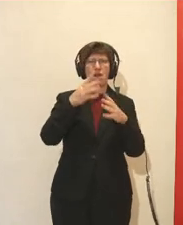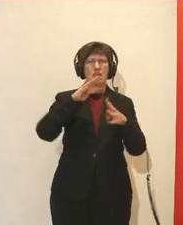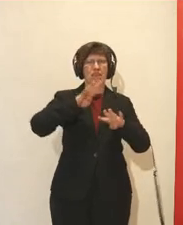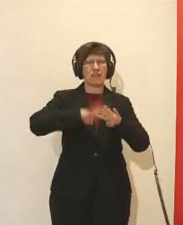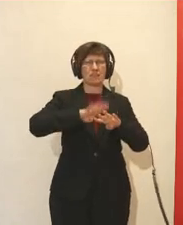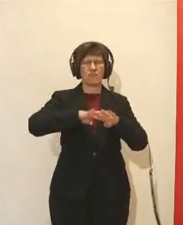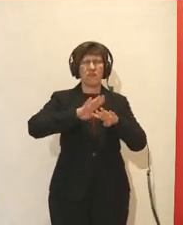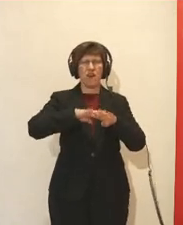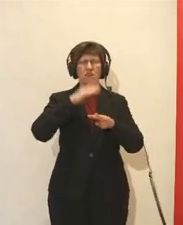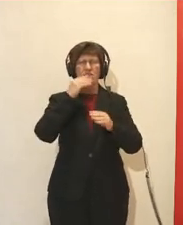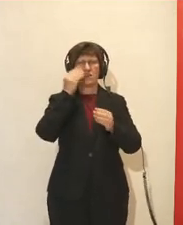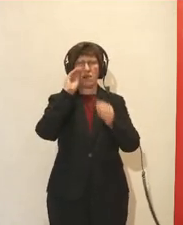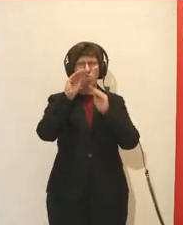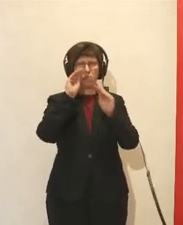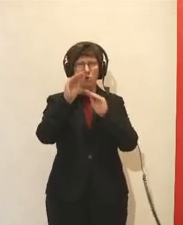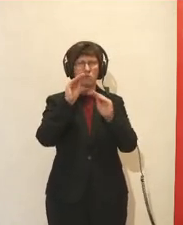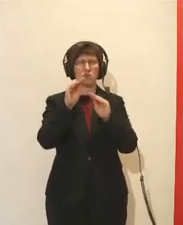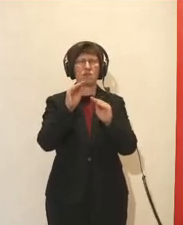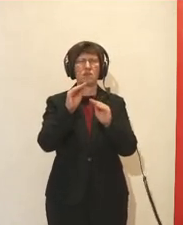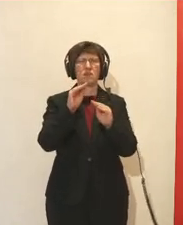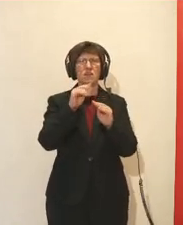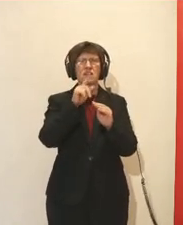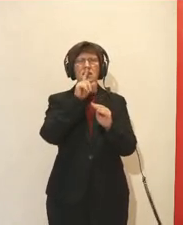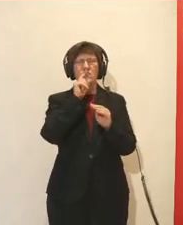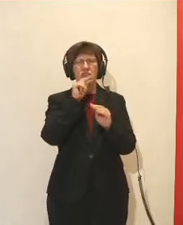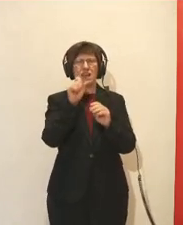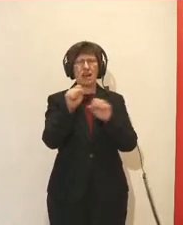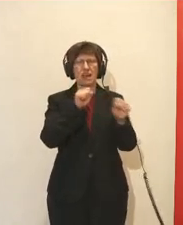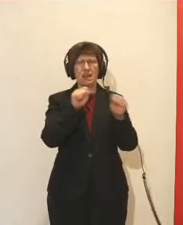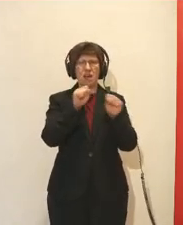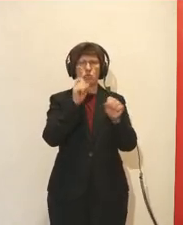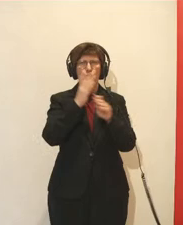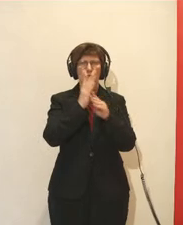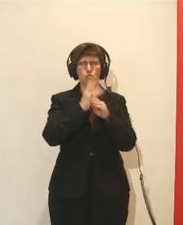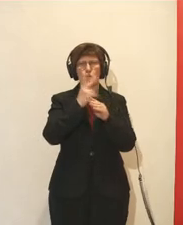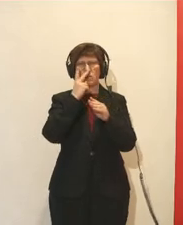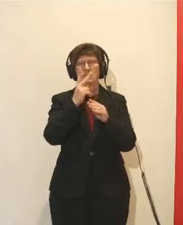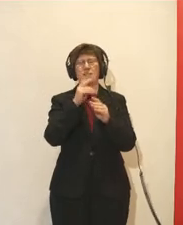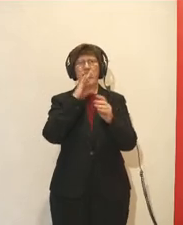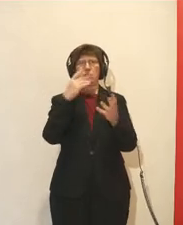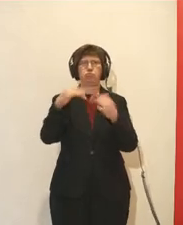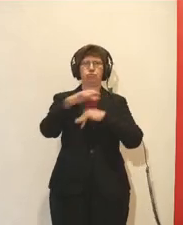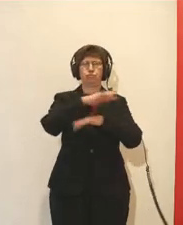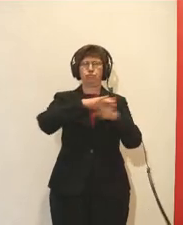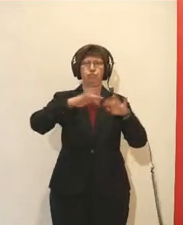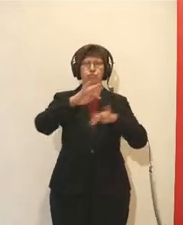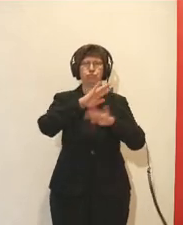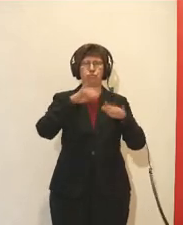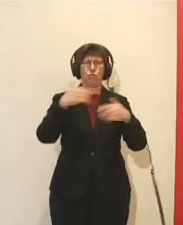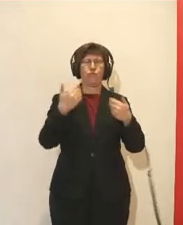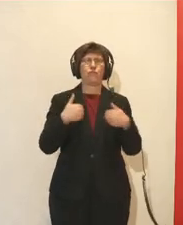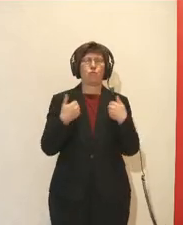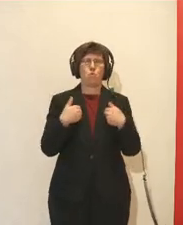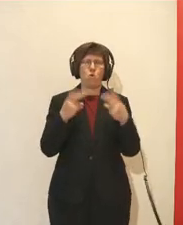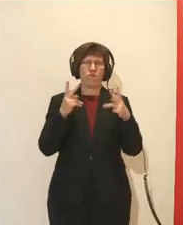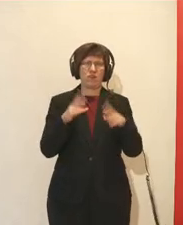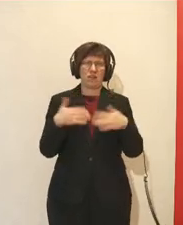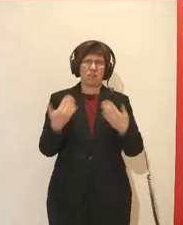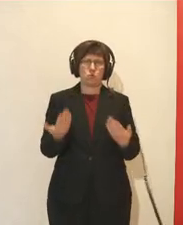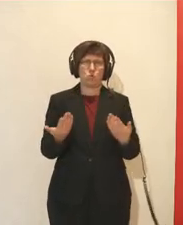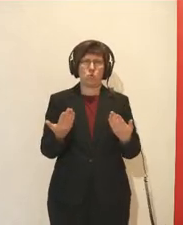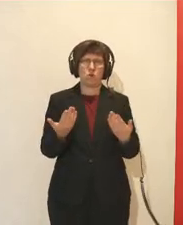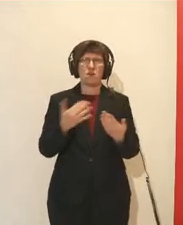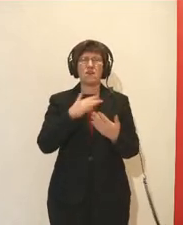ganz viele posten und twittern wir haben all die reaktionen gesehen ist es wirklich viel los und das erfreut uns natürlich total